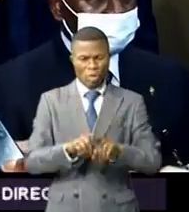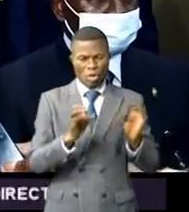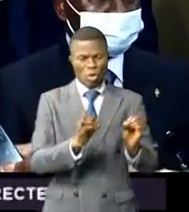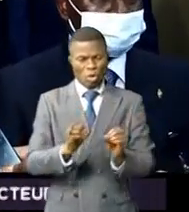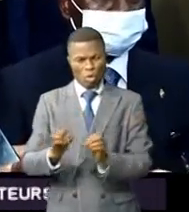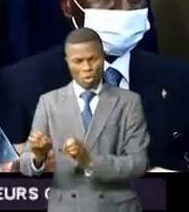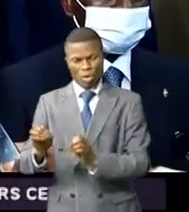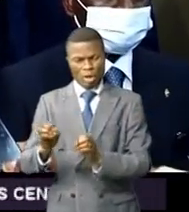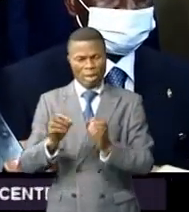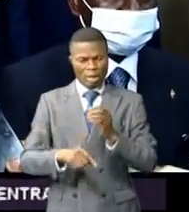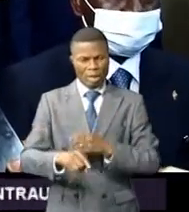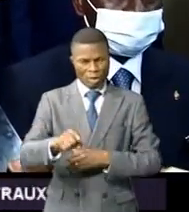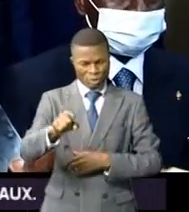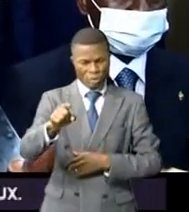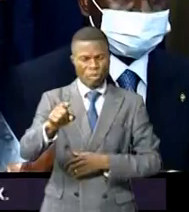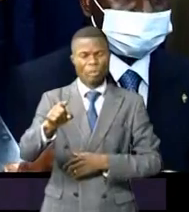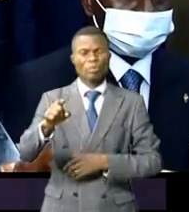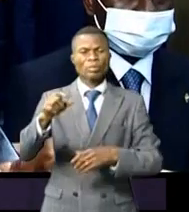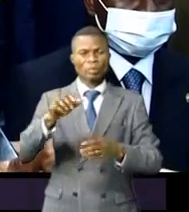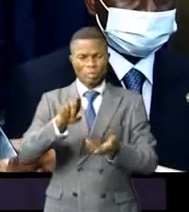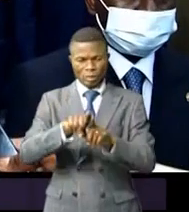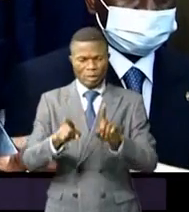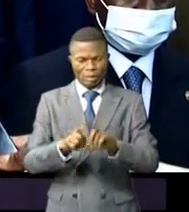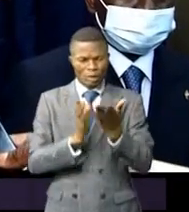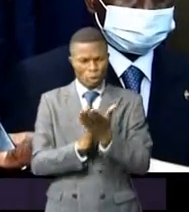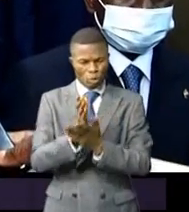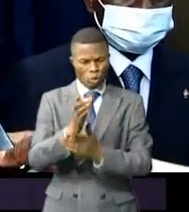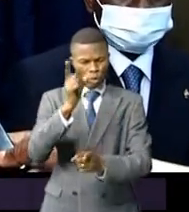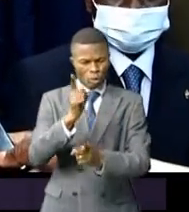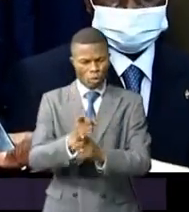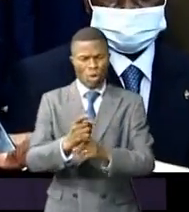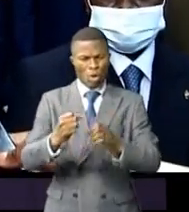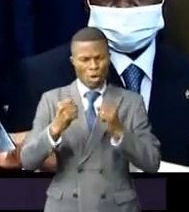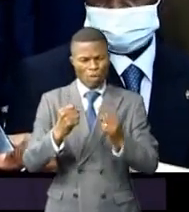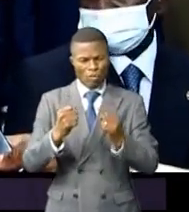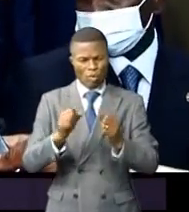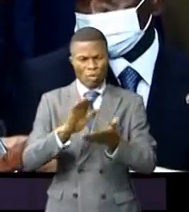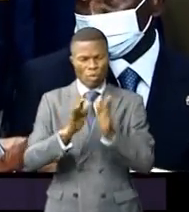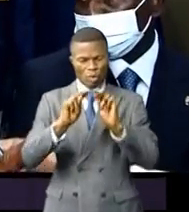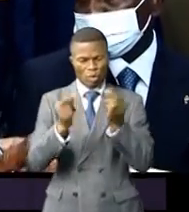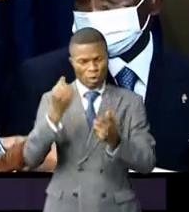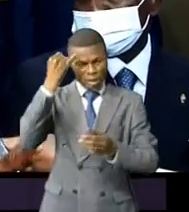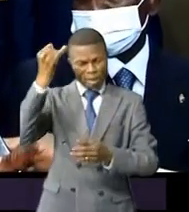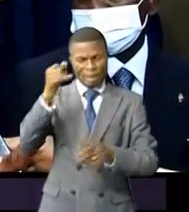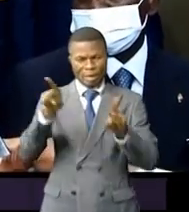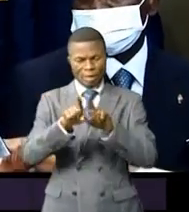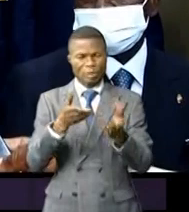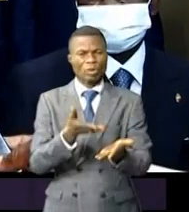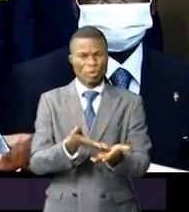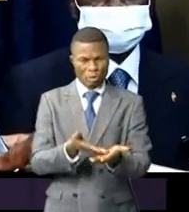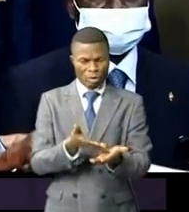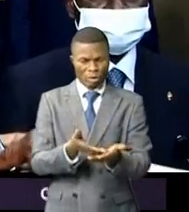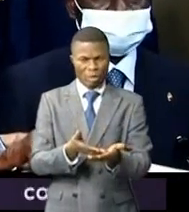encore rendre plus crédible, plus solide, grâce à ces initiatives comme ça,